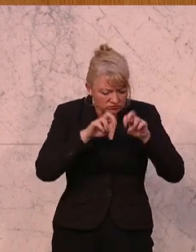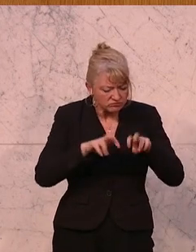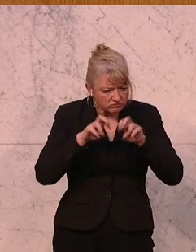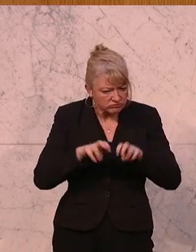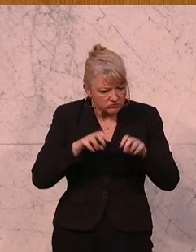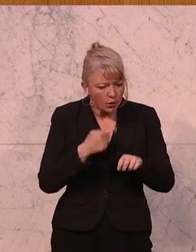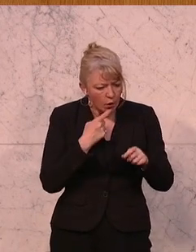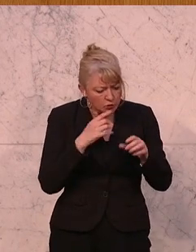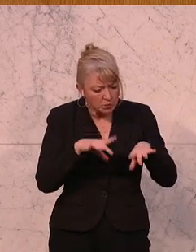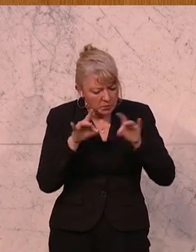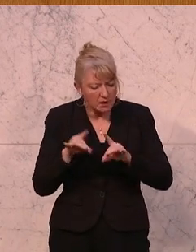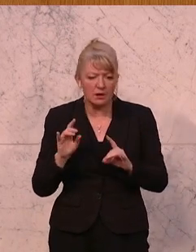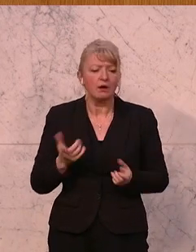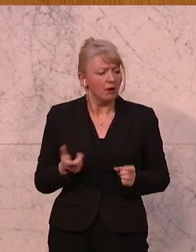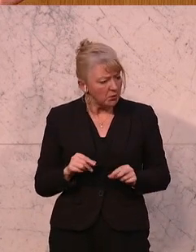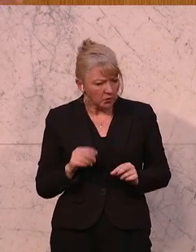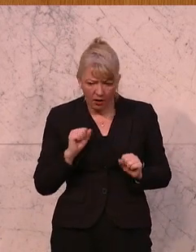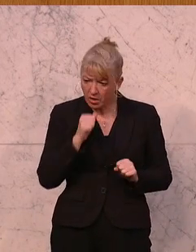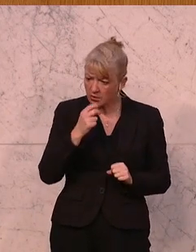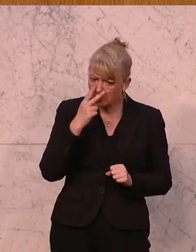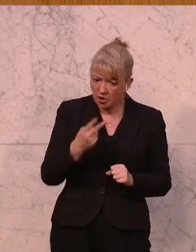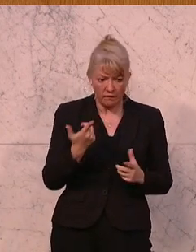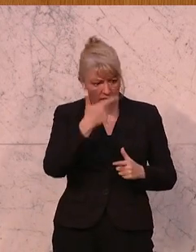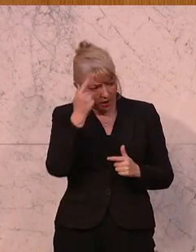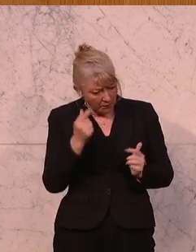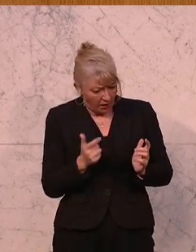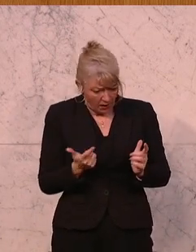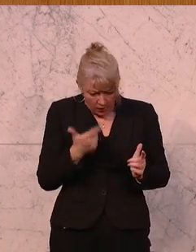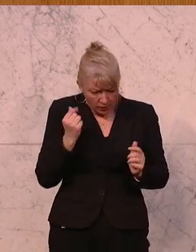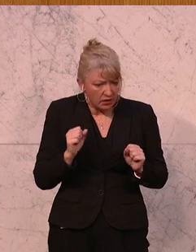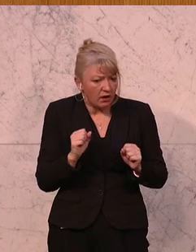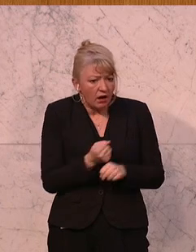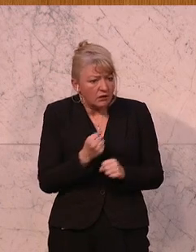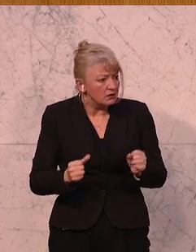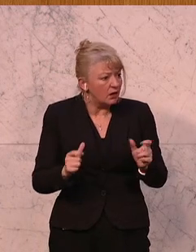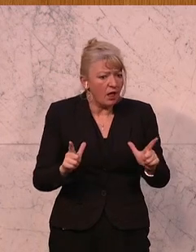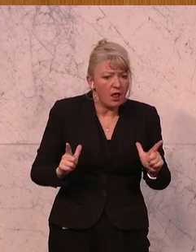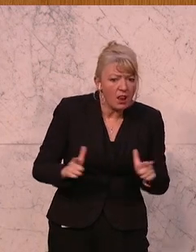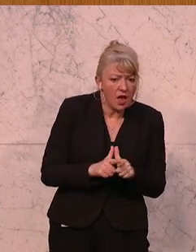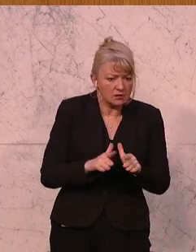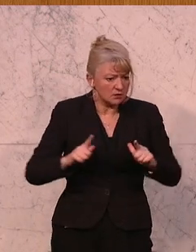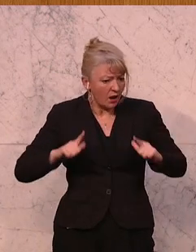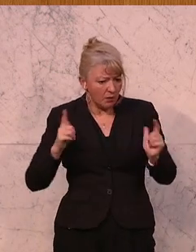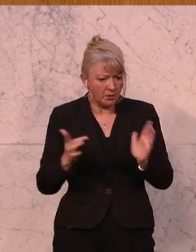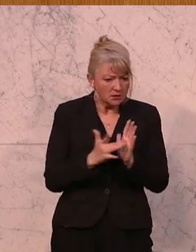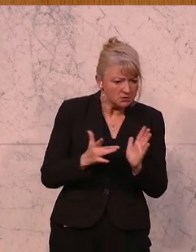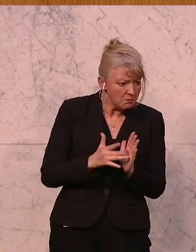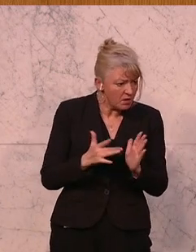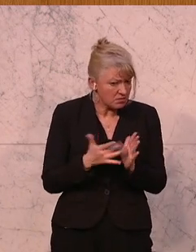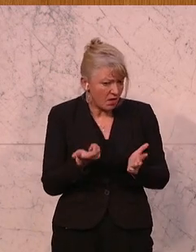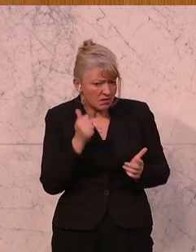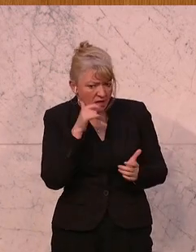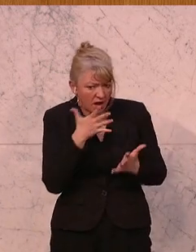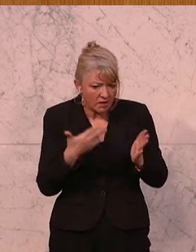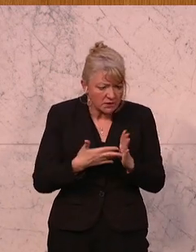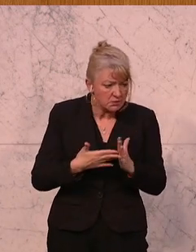haben wir immer wieder gesagt, man kann doch nicht zuschauen, dass sich die Menschen die Lebensmittel des täglichen Bedarfs einfach nicht mehr leisten können. Wir haben konkrete Vorschläge